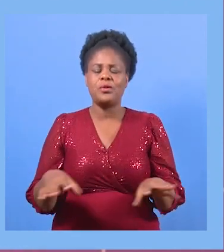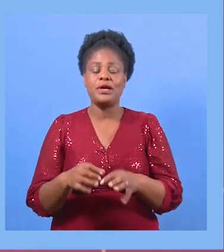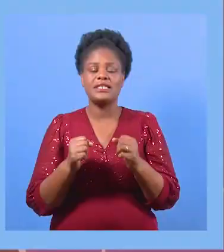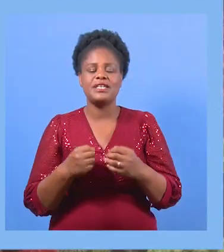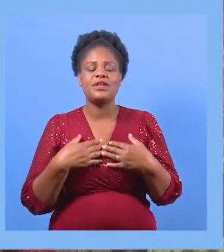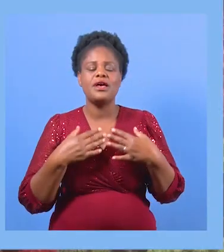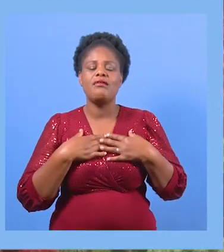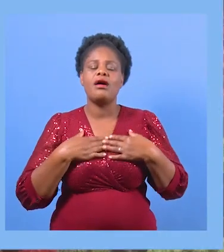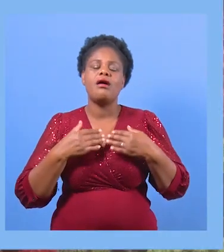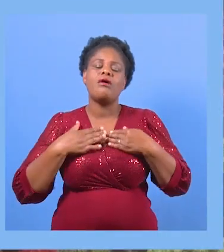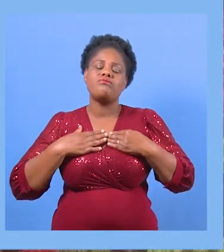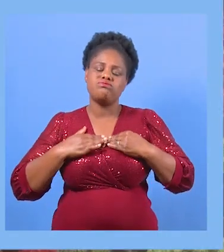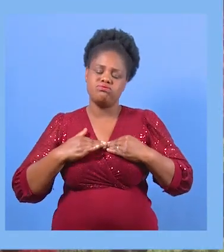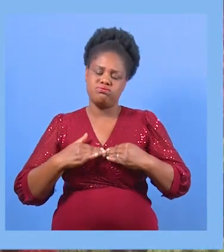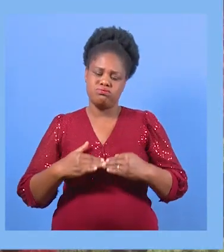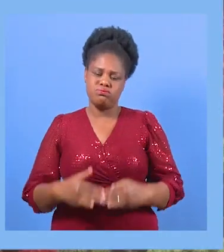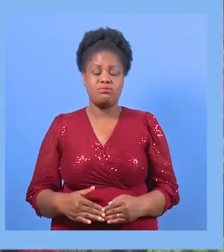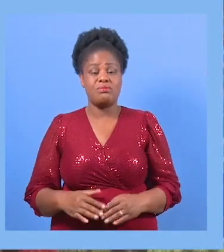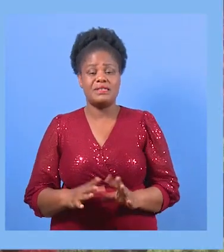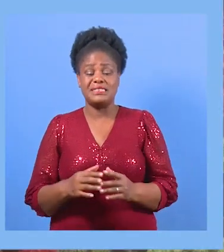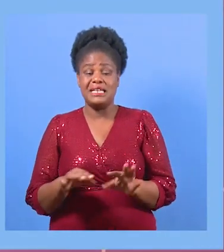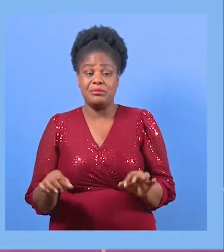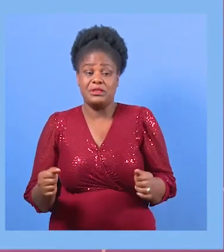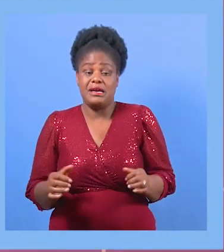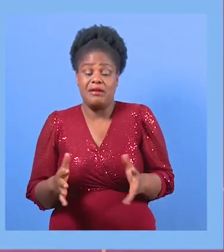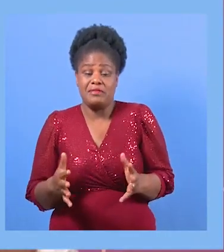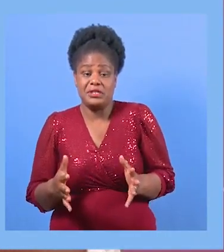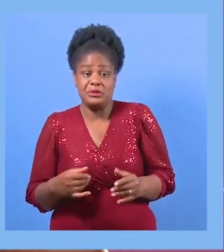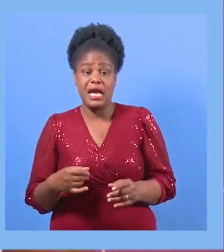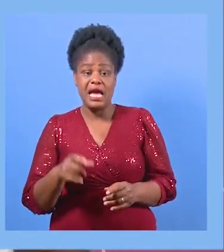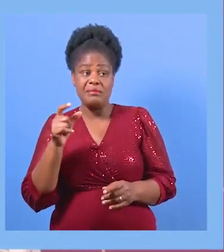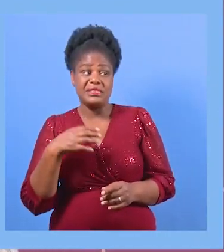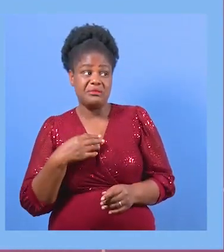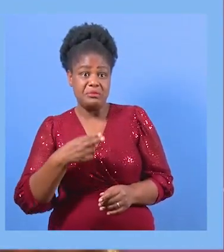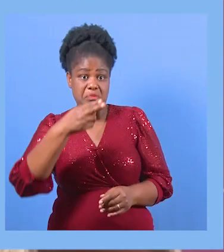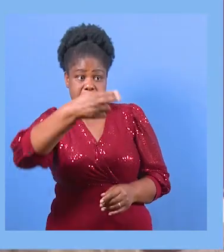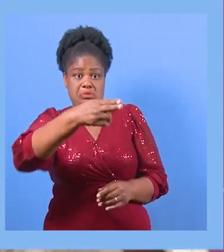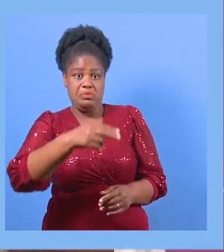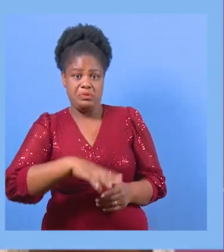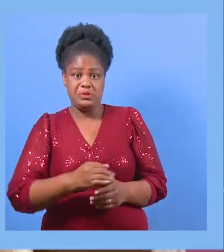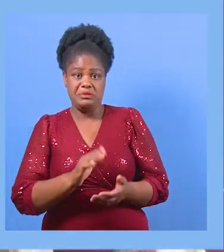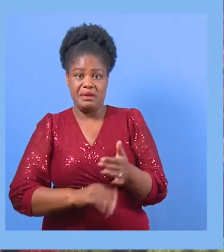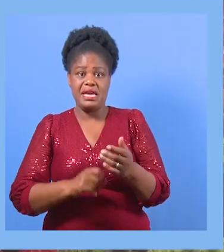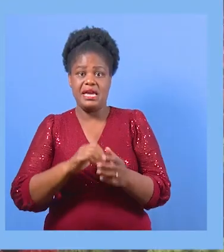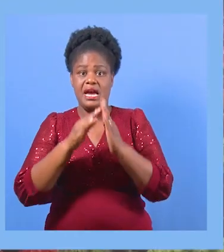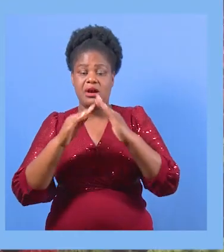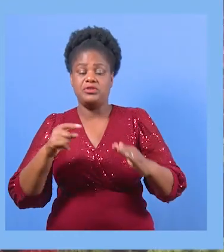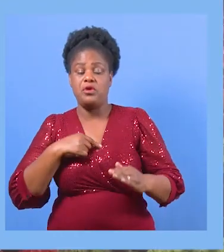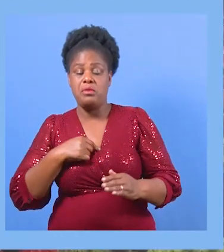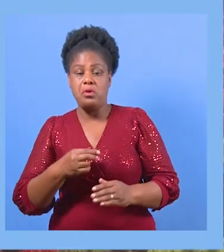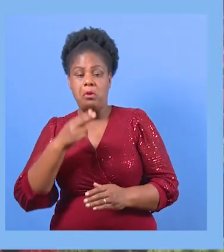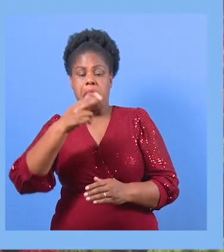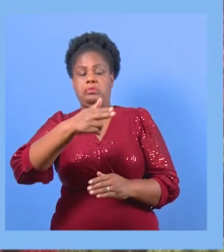peace of mind, vasina kuti ndinotya nhingi uchanditeera mota yake kana uchandiurayira imba yake. Vabereki inyaya